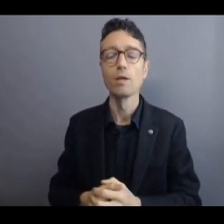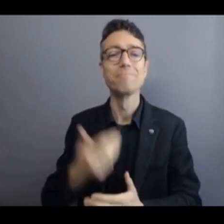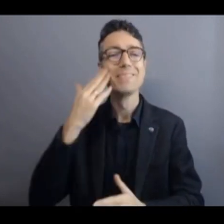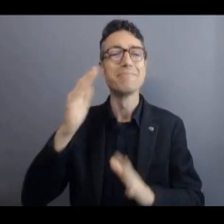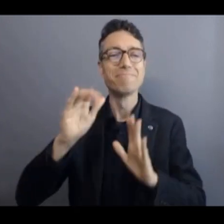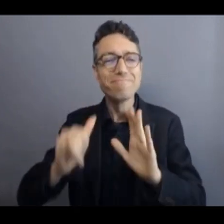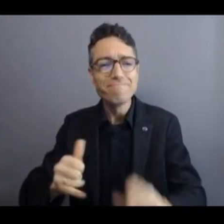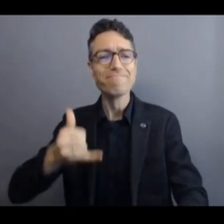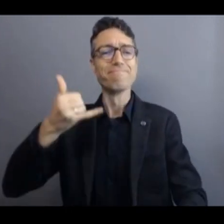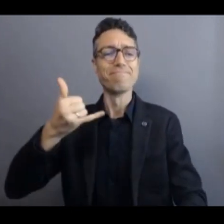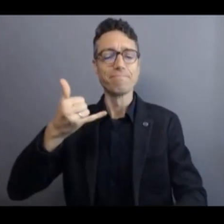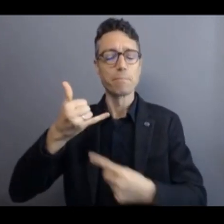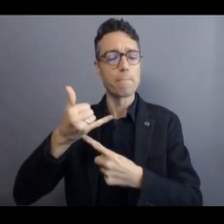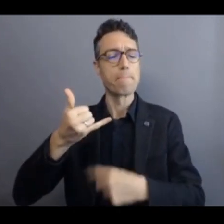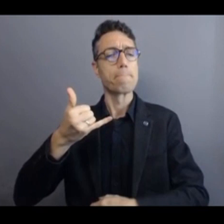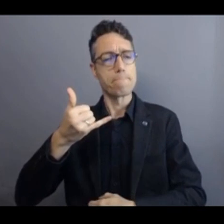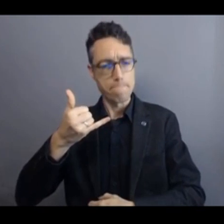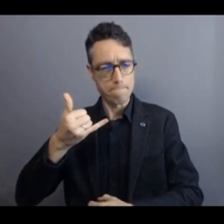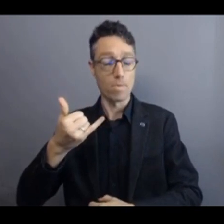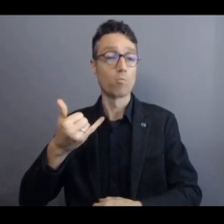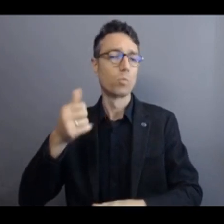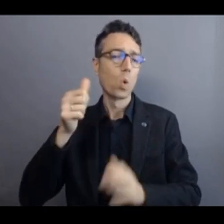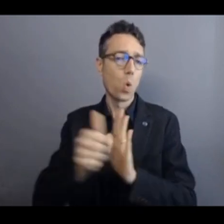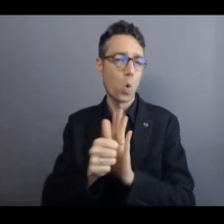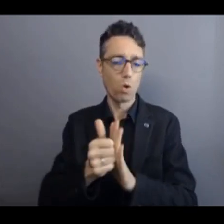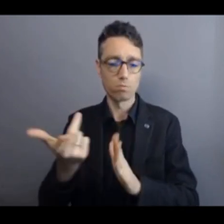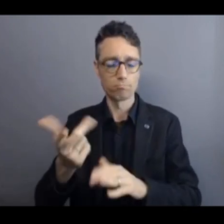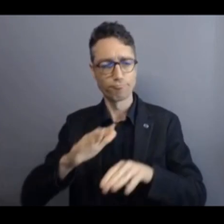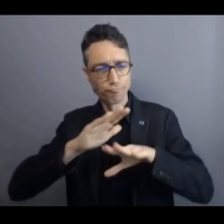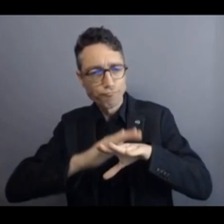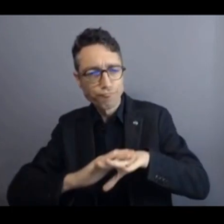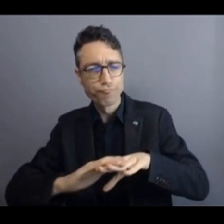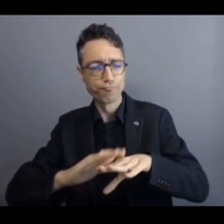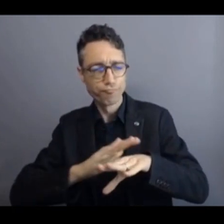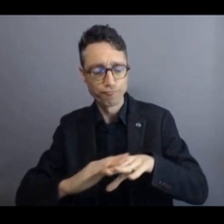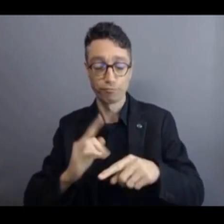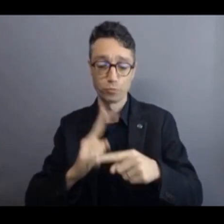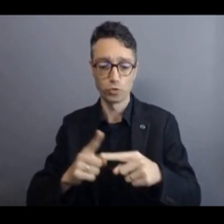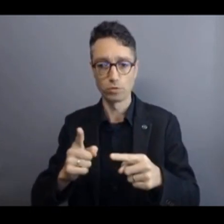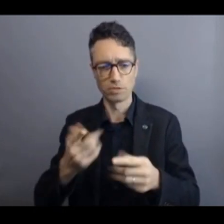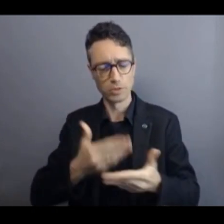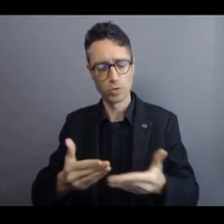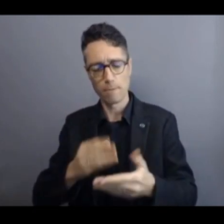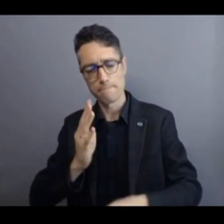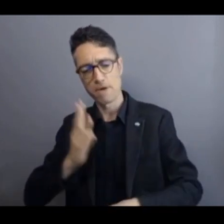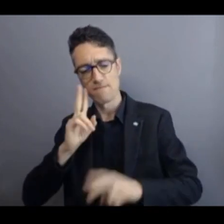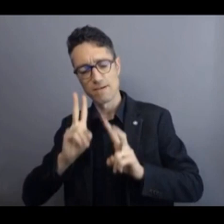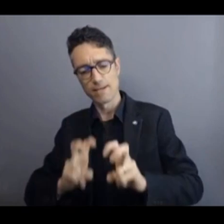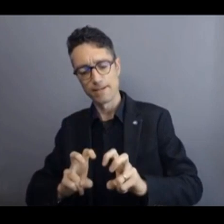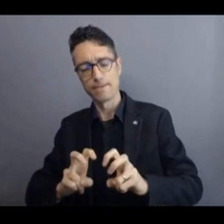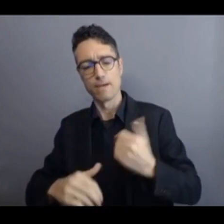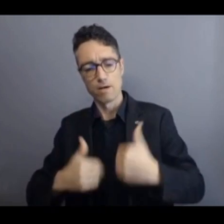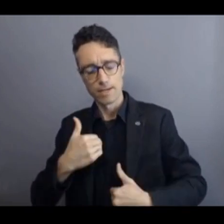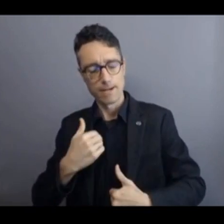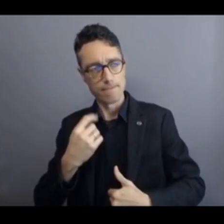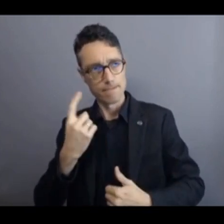d'analyser en détail et de rassurer le voyageur, d'analyser toutes les situations de handicap. On sait que c'est